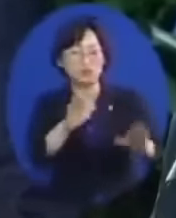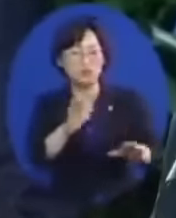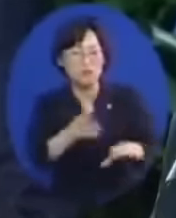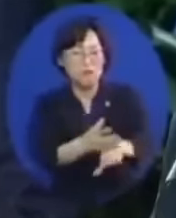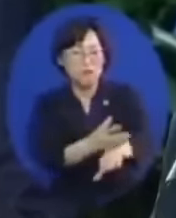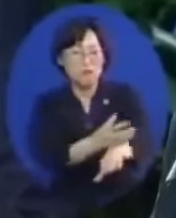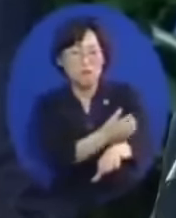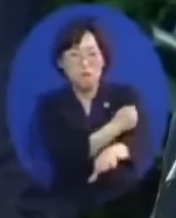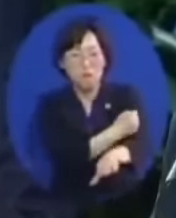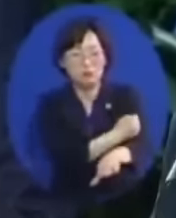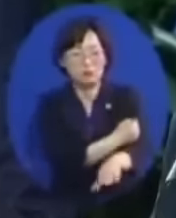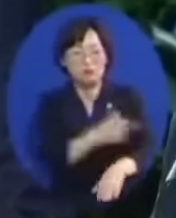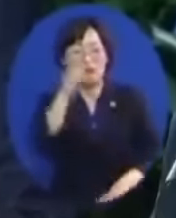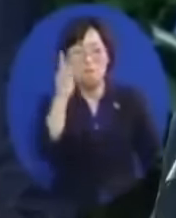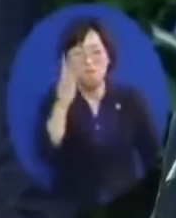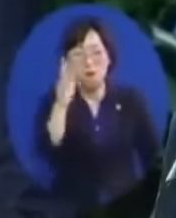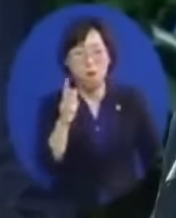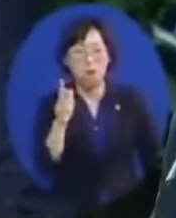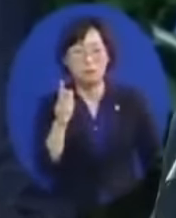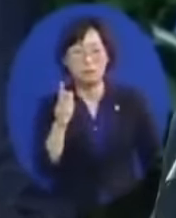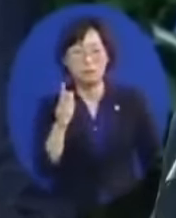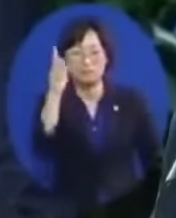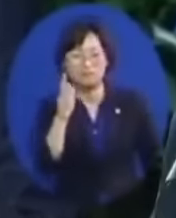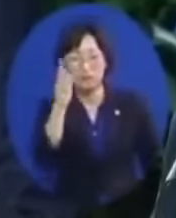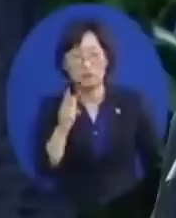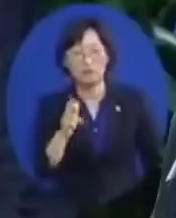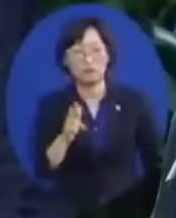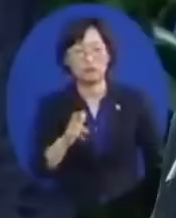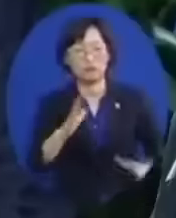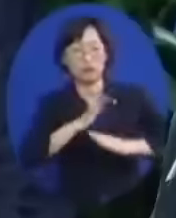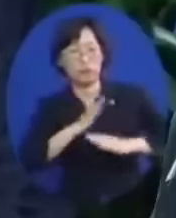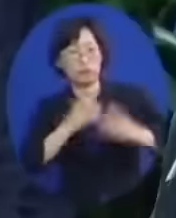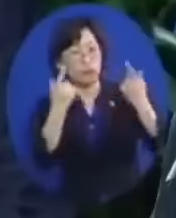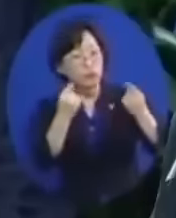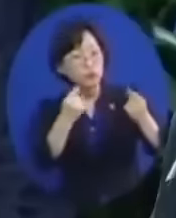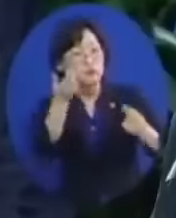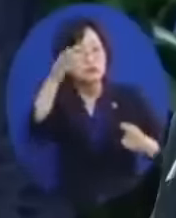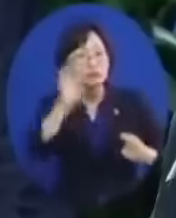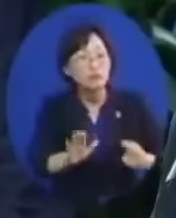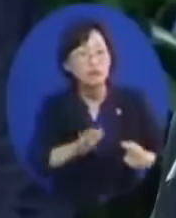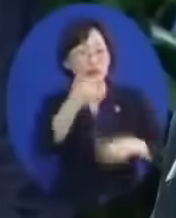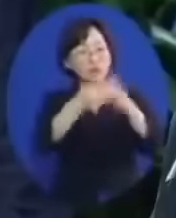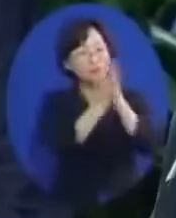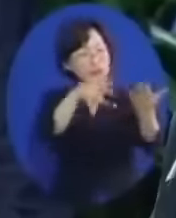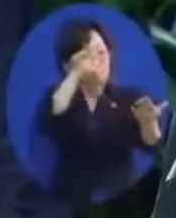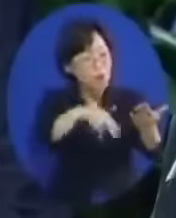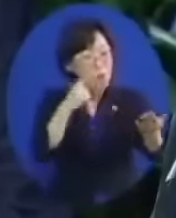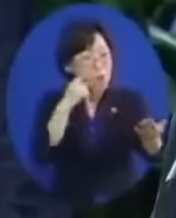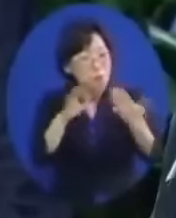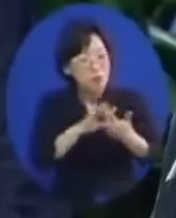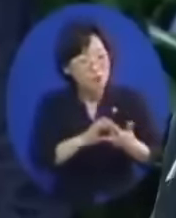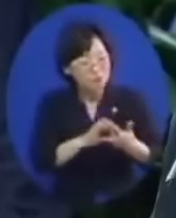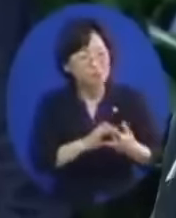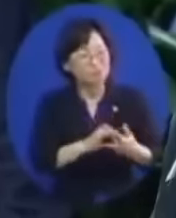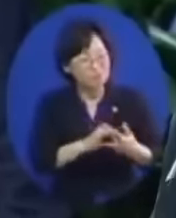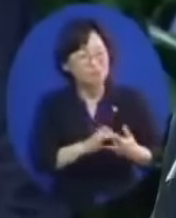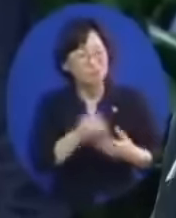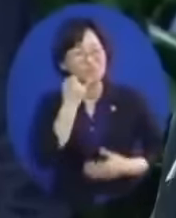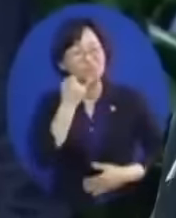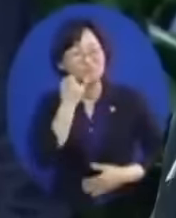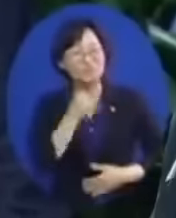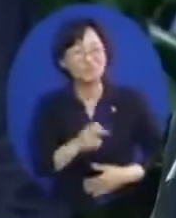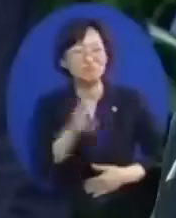어마어마하게 협박하고 공갈하고 무섭게 굽니다. 그러나 나는 성경을 읽고 늘 웃습니다. 그렇게